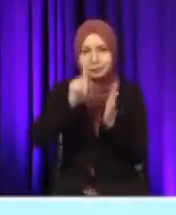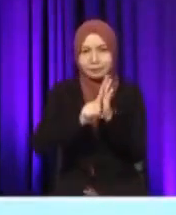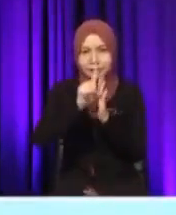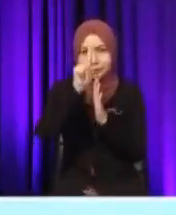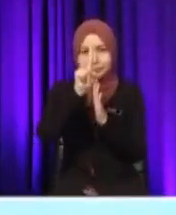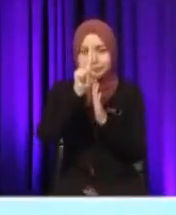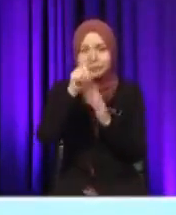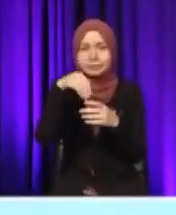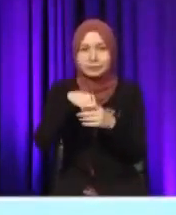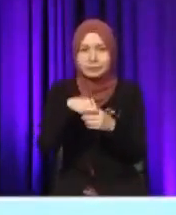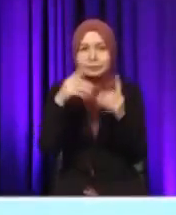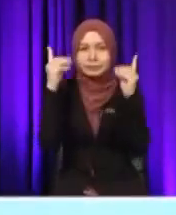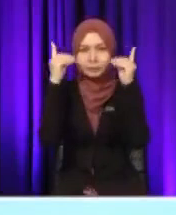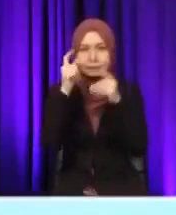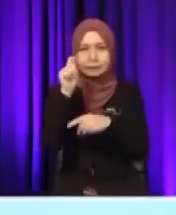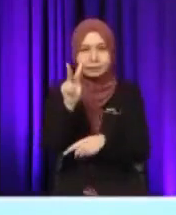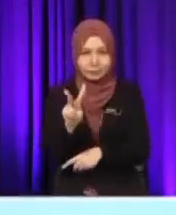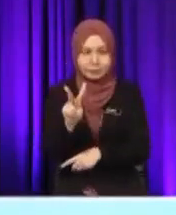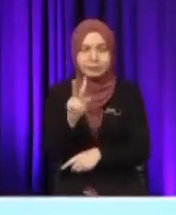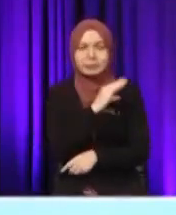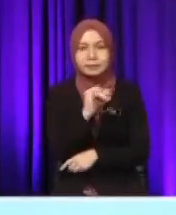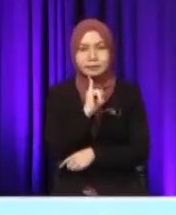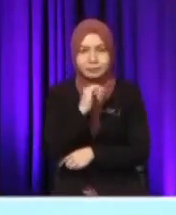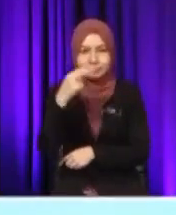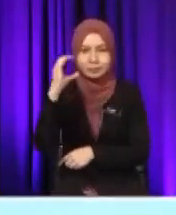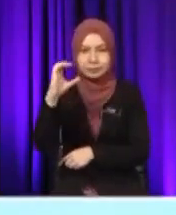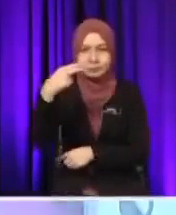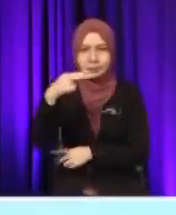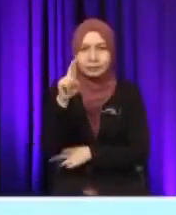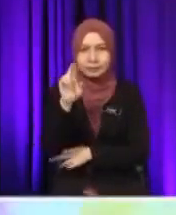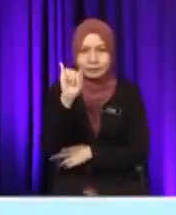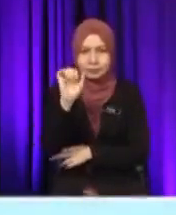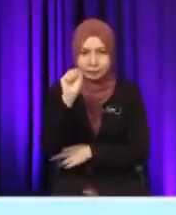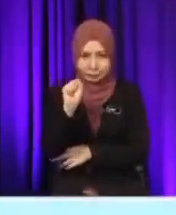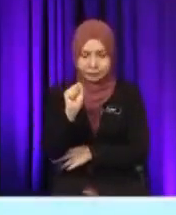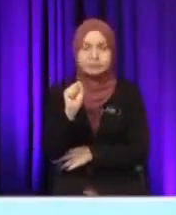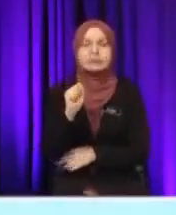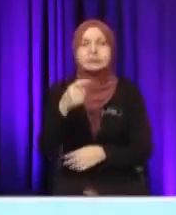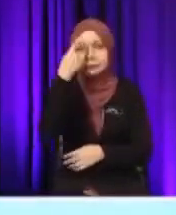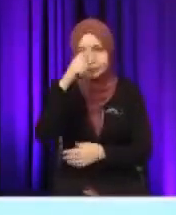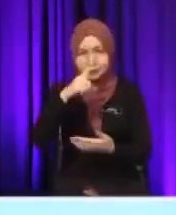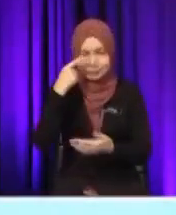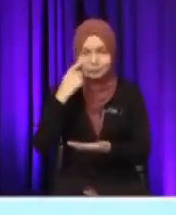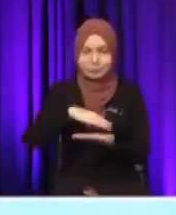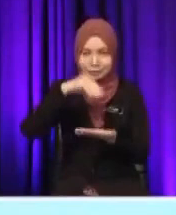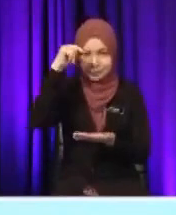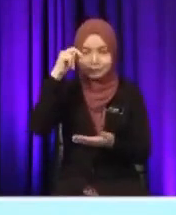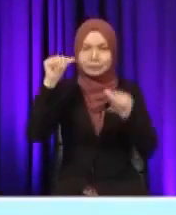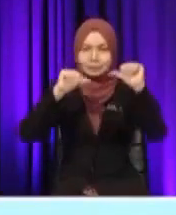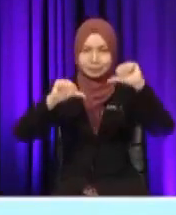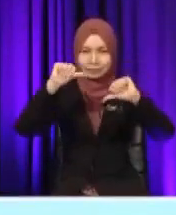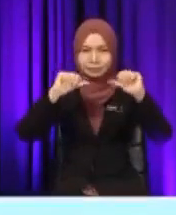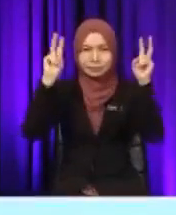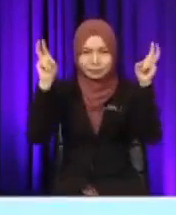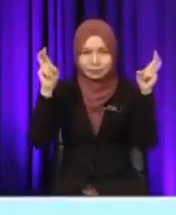Saya Chris MJ temankan anda untuk mata pelajaran sains dengan topik kita minyak sawit bersama dengan